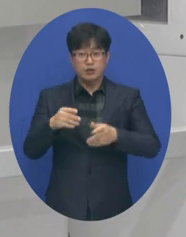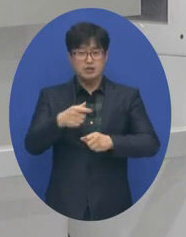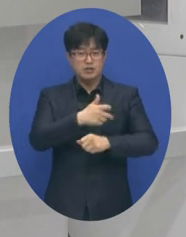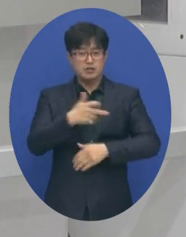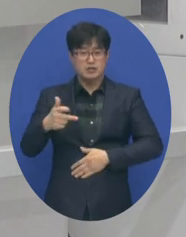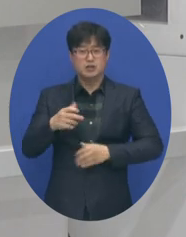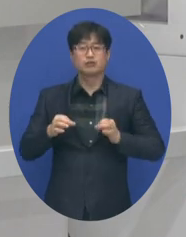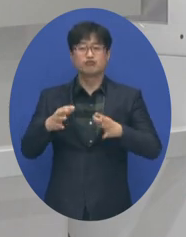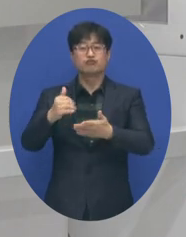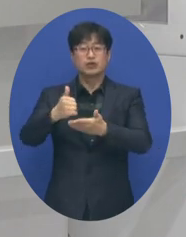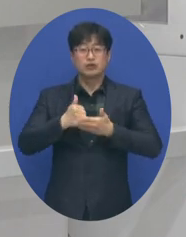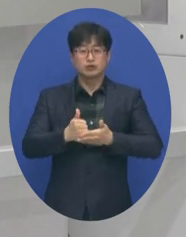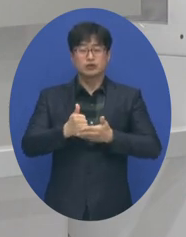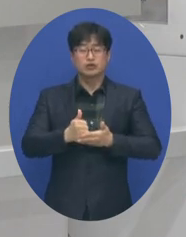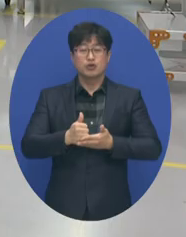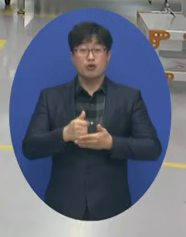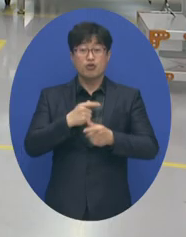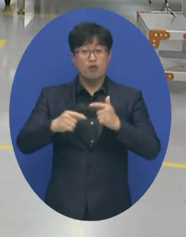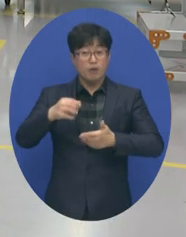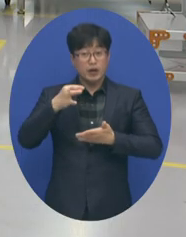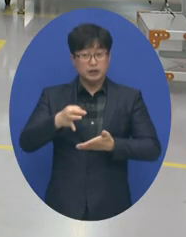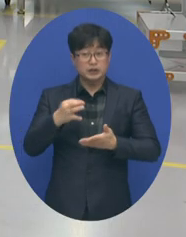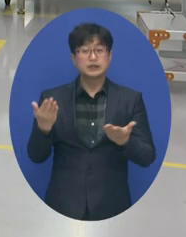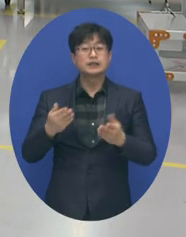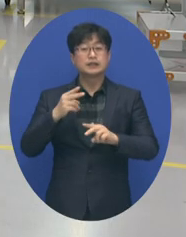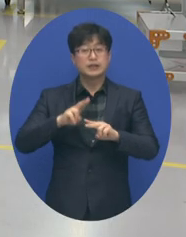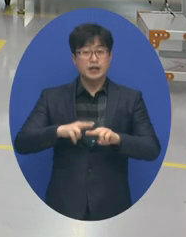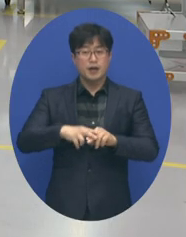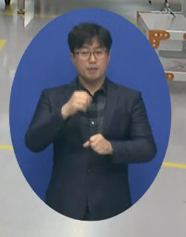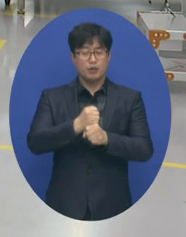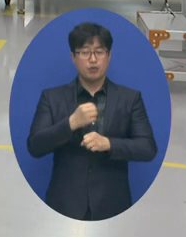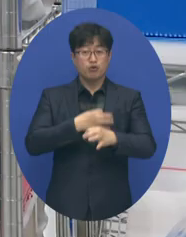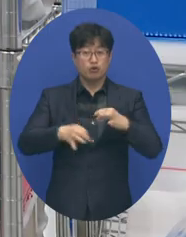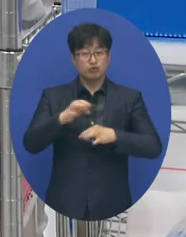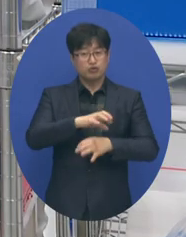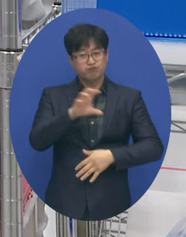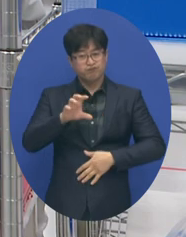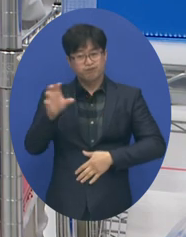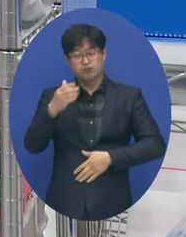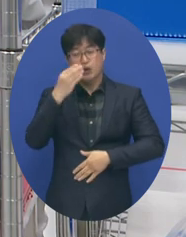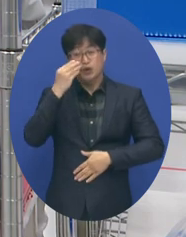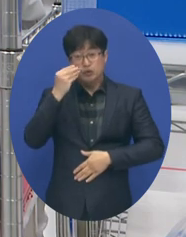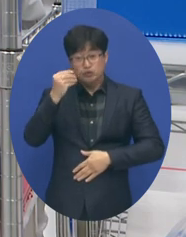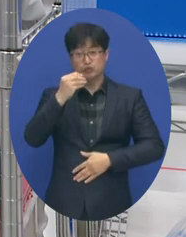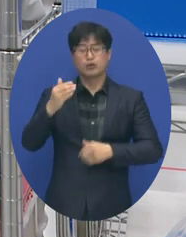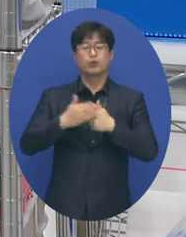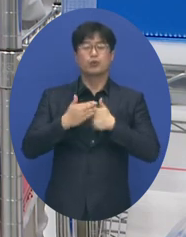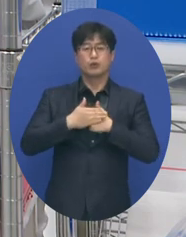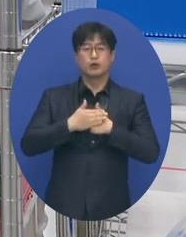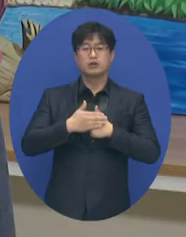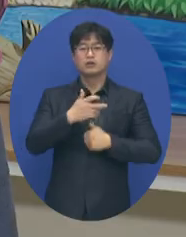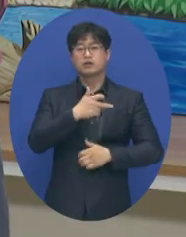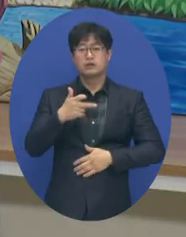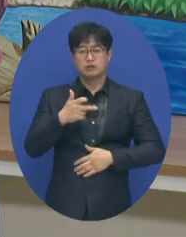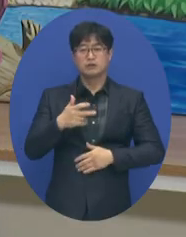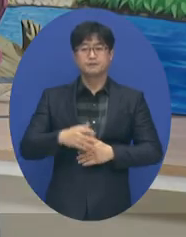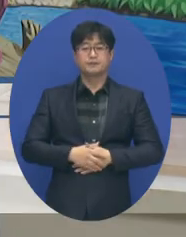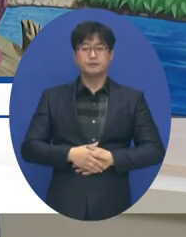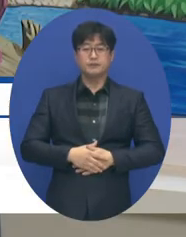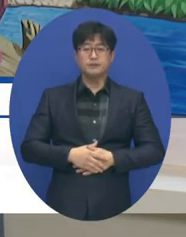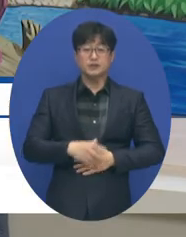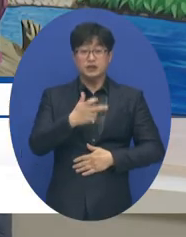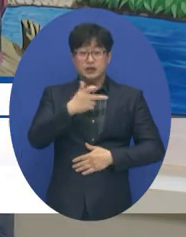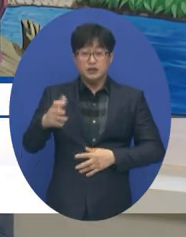대규모 투자 유치는 부가가치와 일자리를 만들어내며 경제순환에 도움을 준다는 점에서 의미가 큽니다.